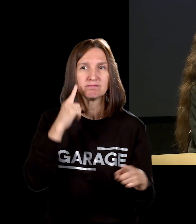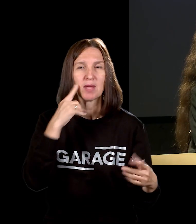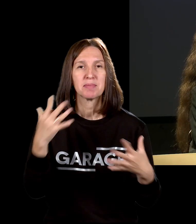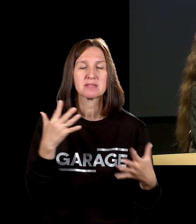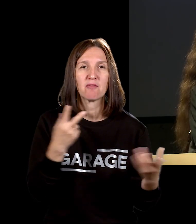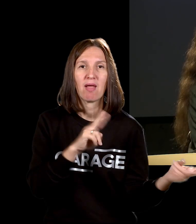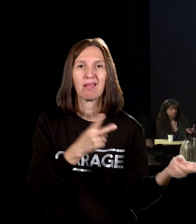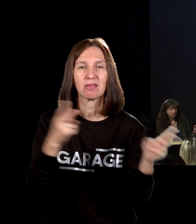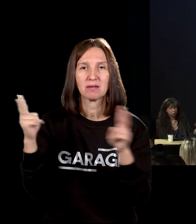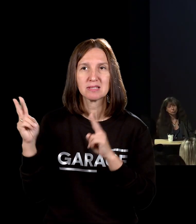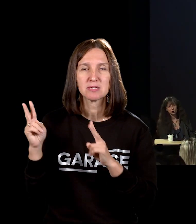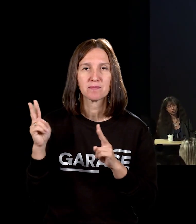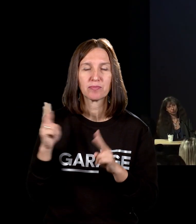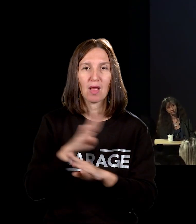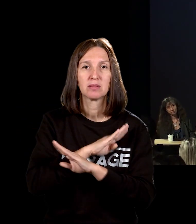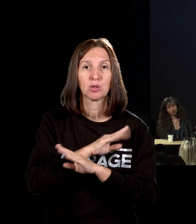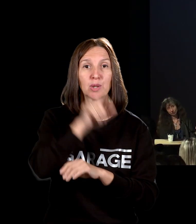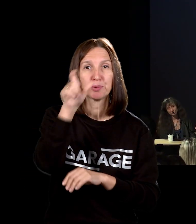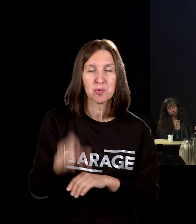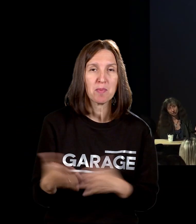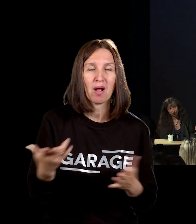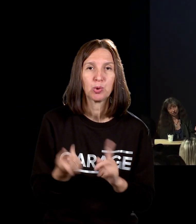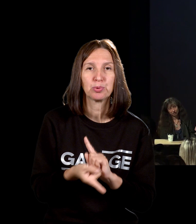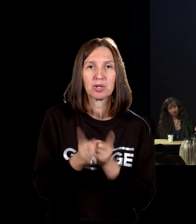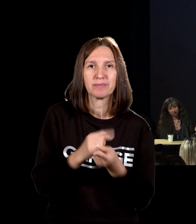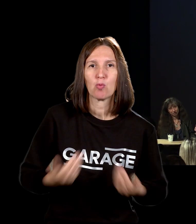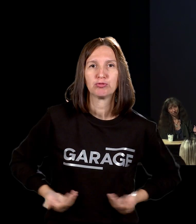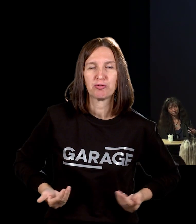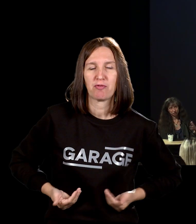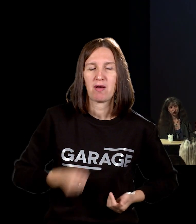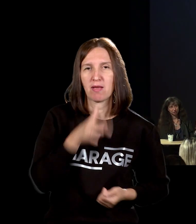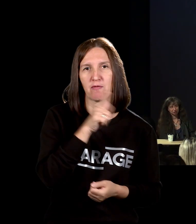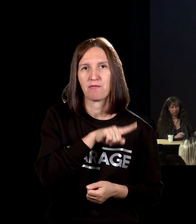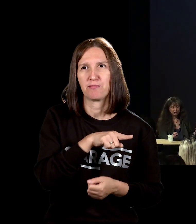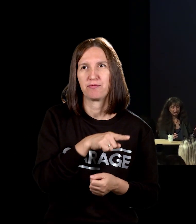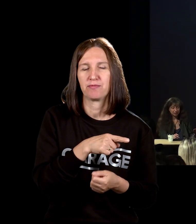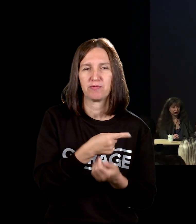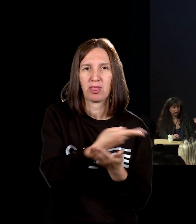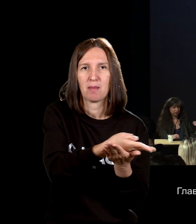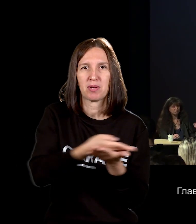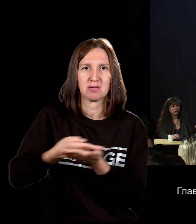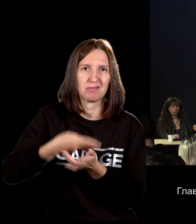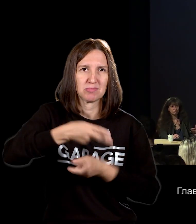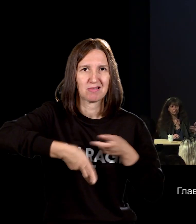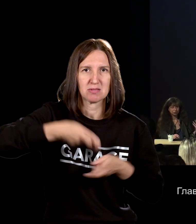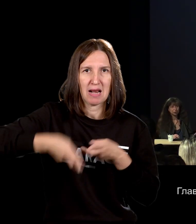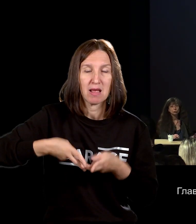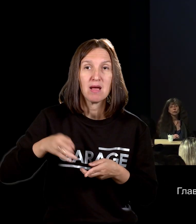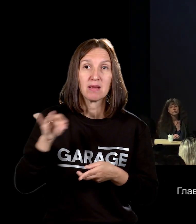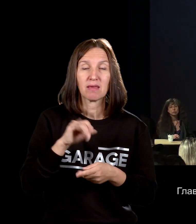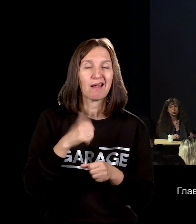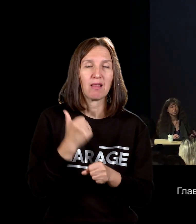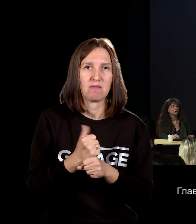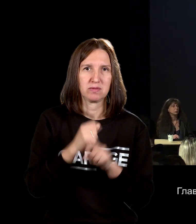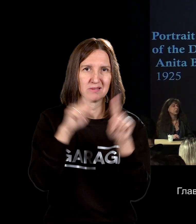представляли танец трупа, оживающего на прозекторском столе. Вот это все как бы и самой главной, собственно,